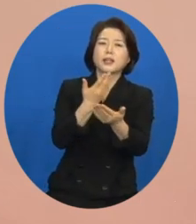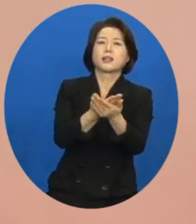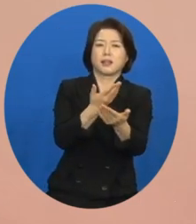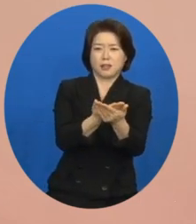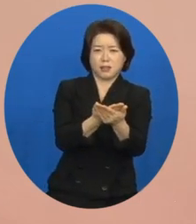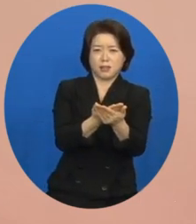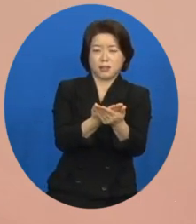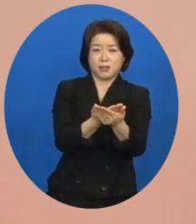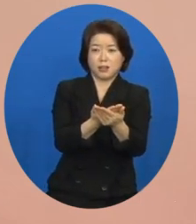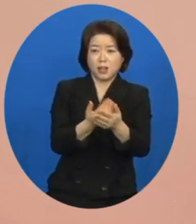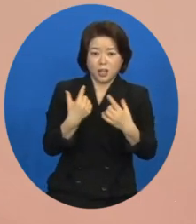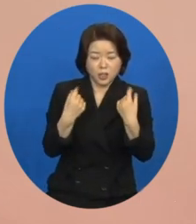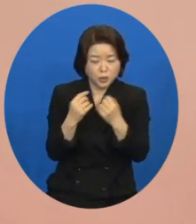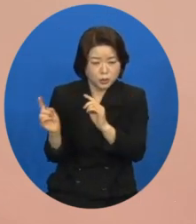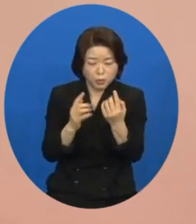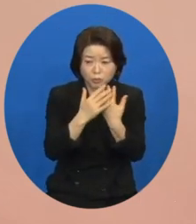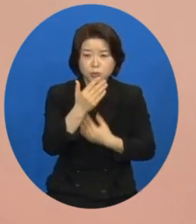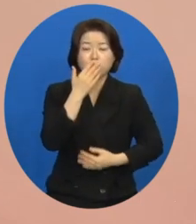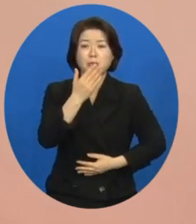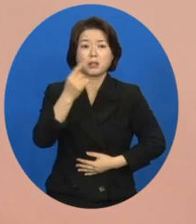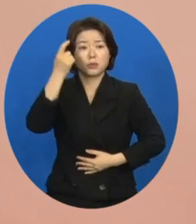텐데 왜 이런 얘기를 하지?